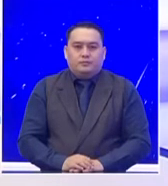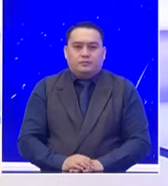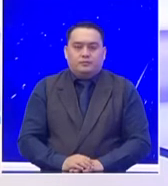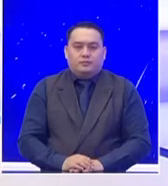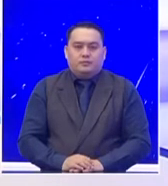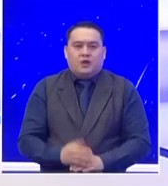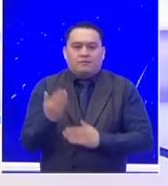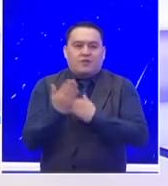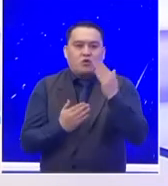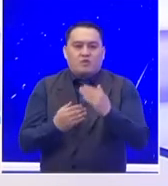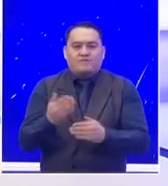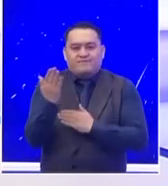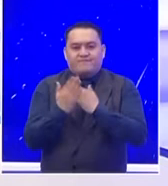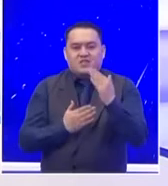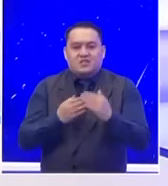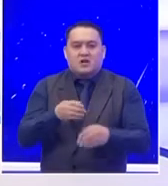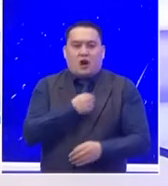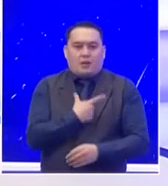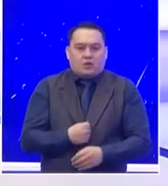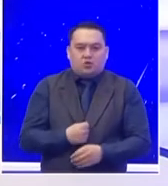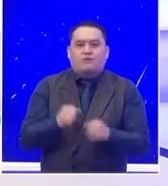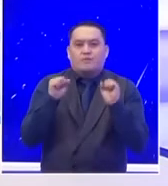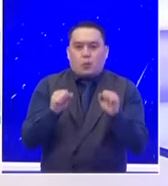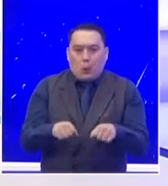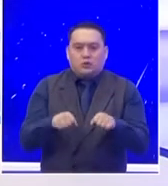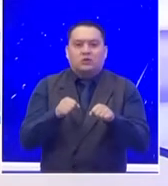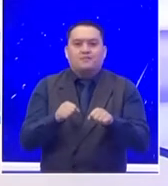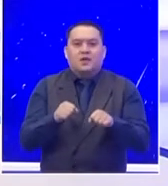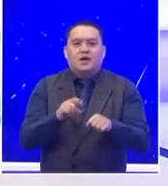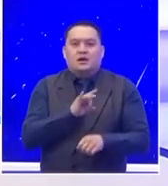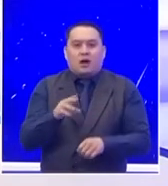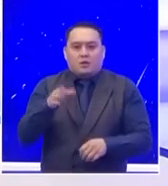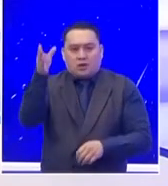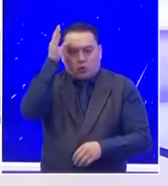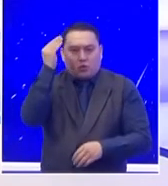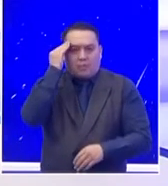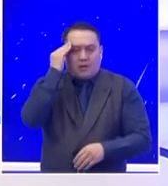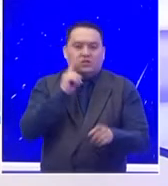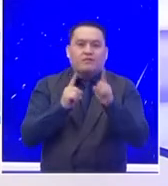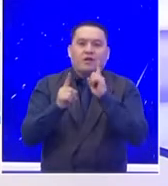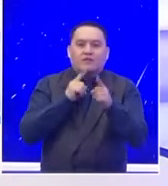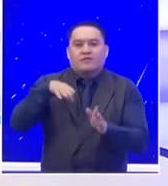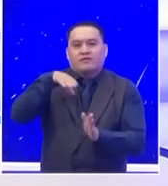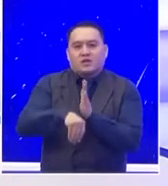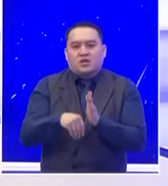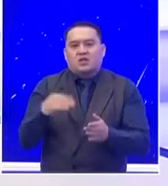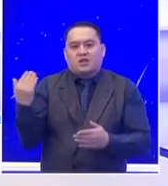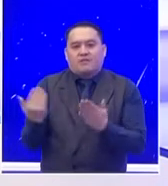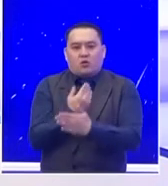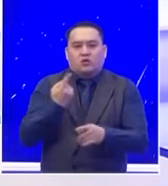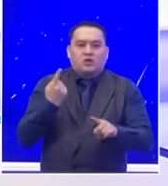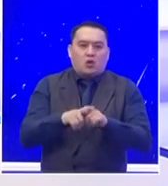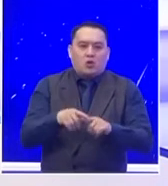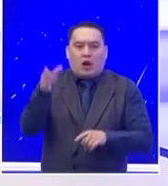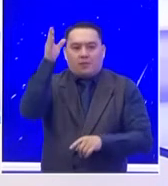Второе высшее образование без отрыва от производства – реальность. Республиканская научно-методическая конференция «Внедрение